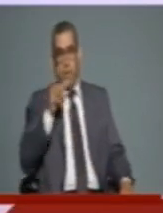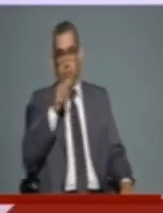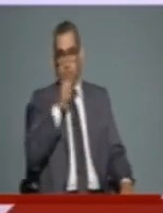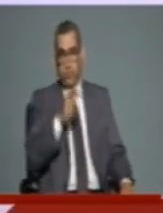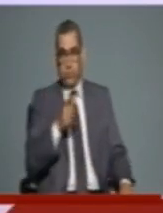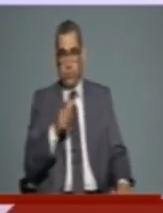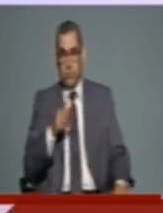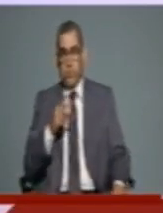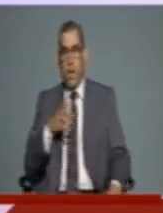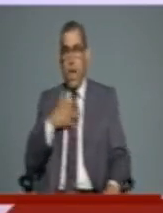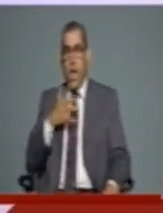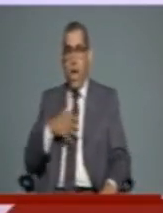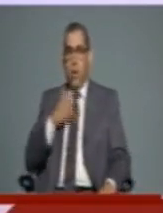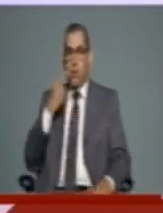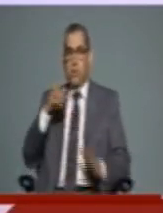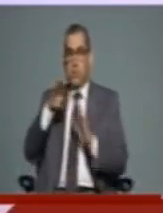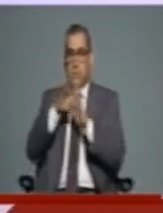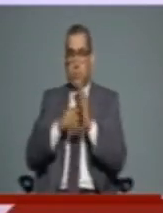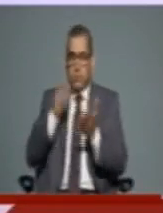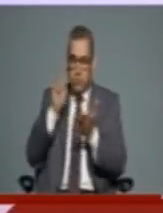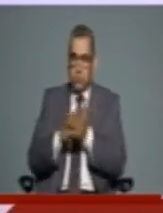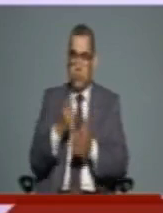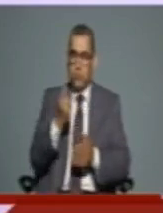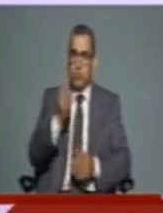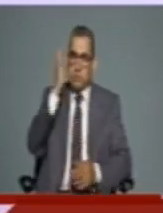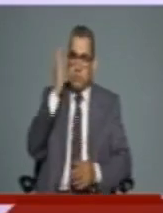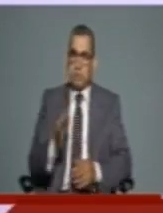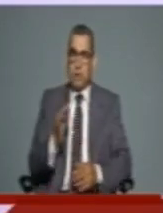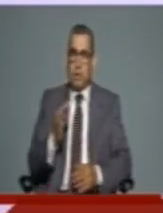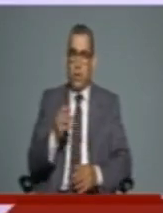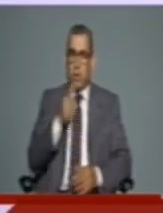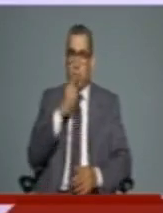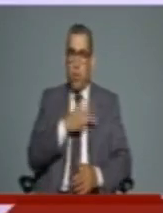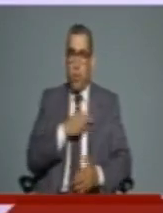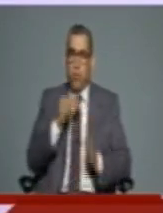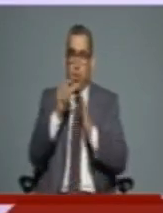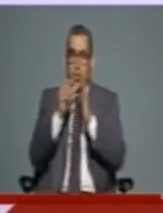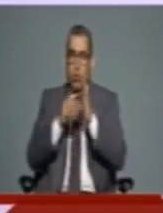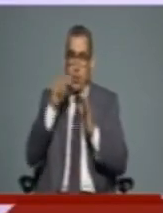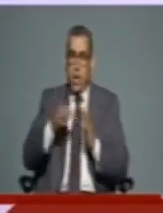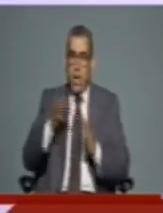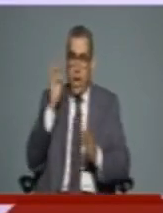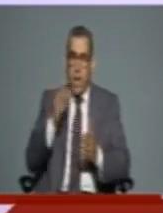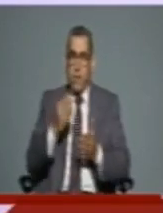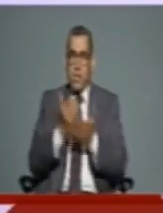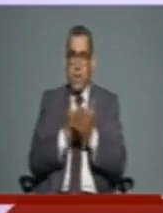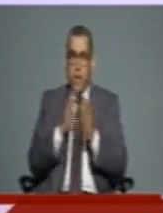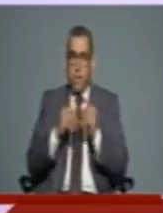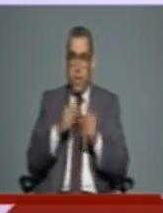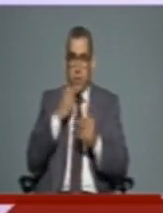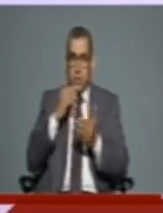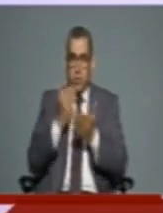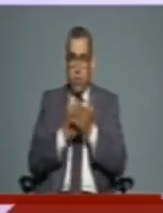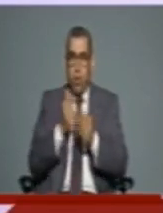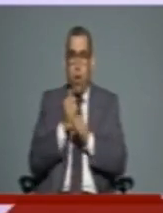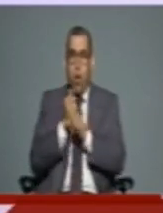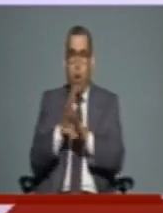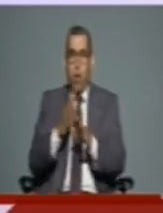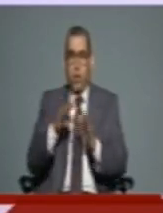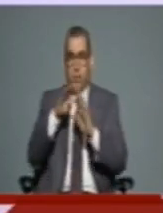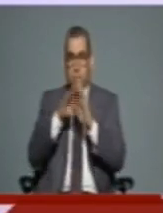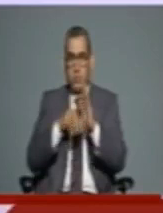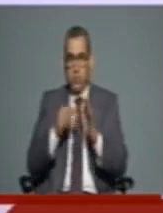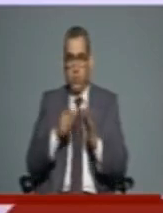نريد تسعيرا جبري. الدستور نص على أن الاقتصاد المصري اقتصاد حر منضبط،